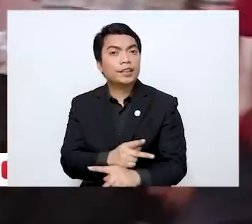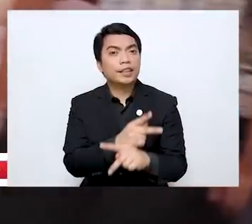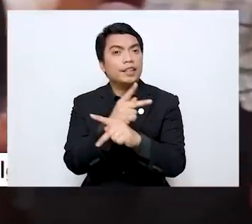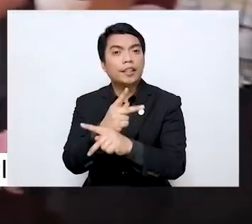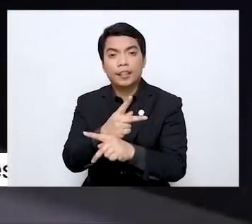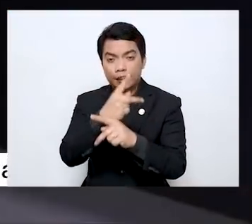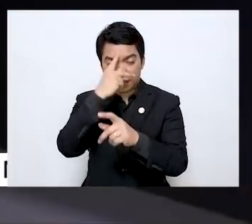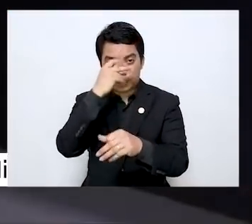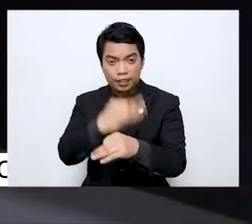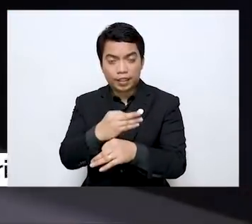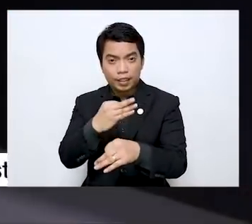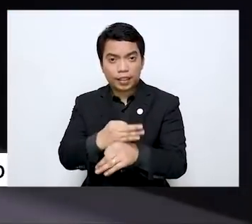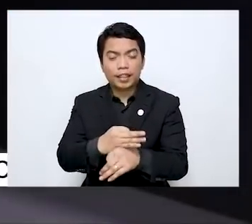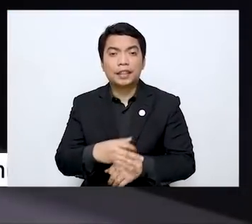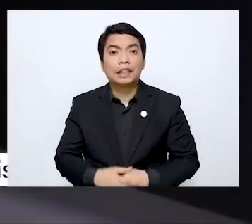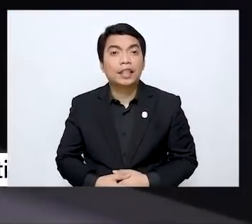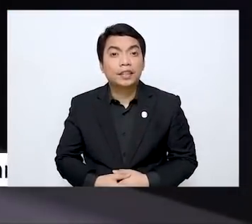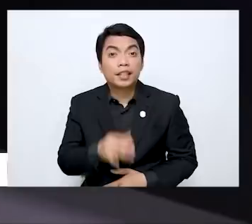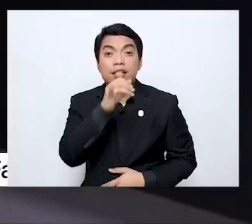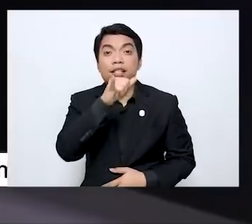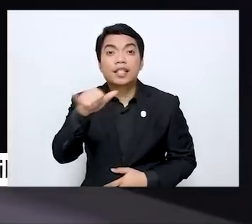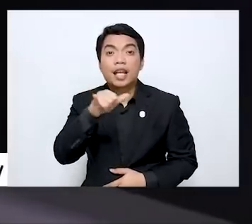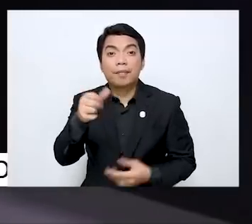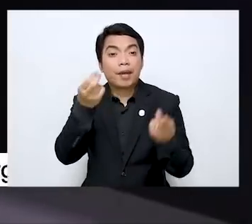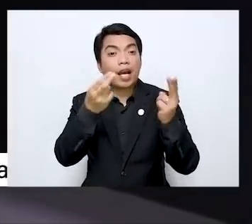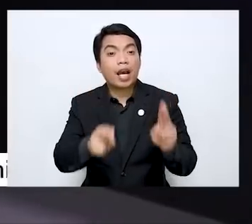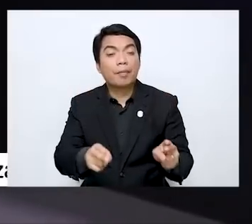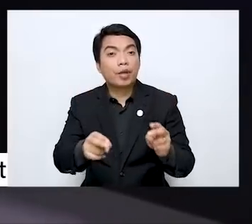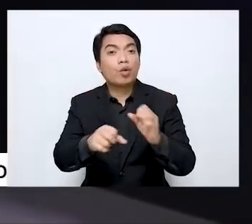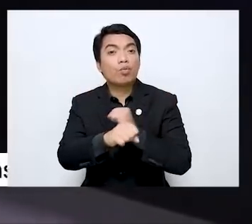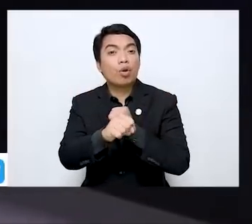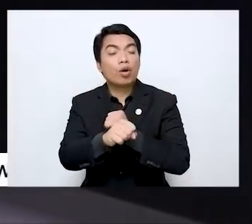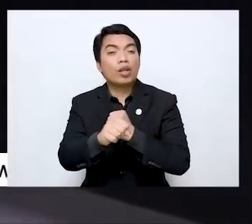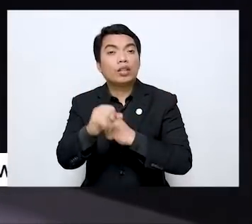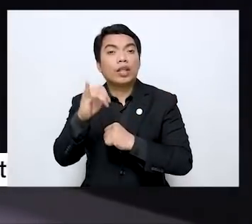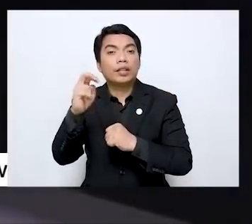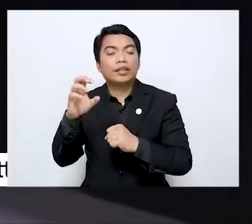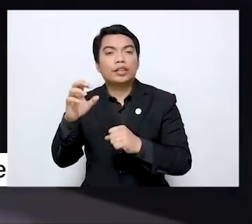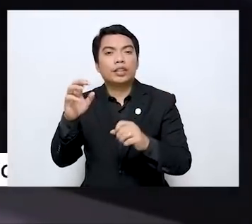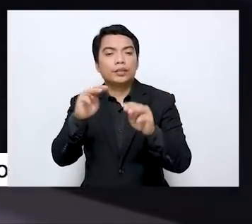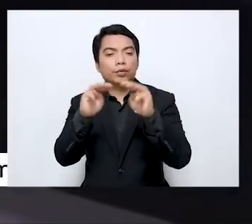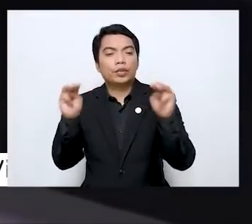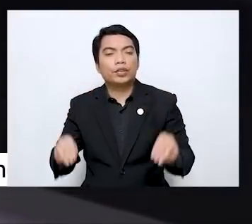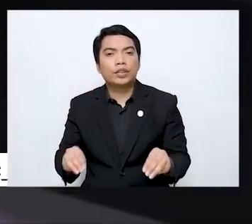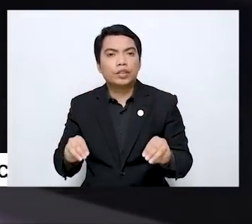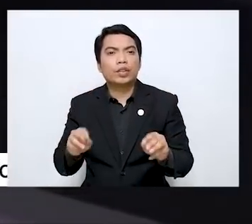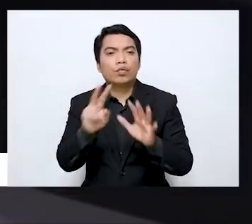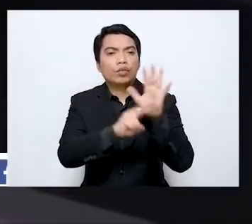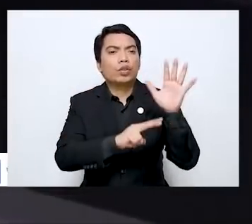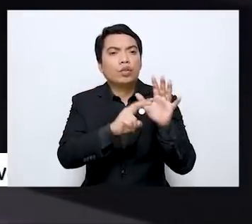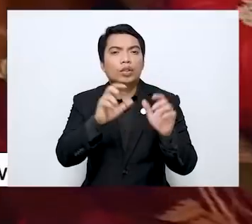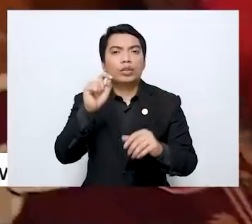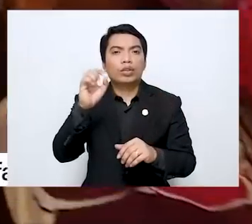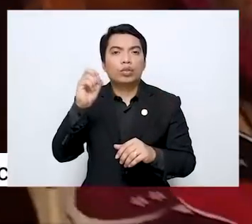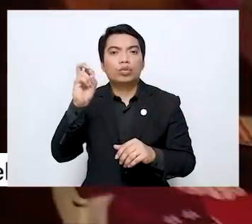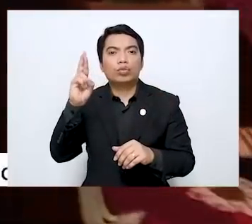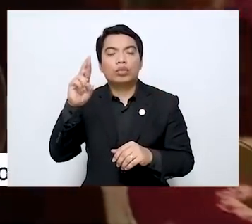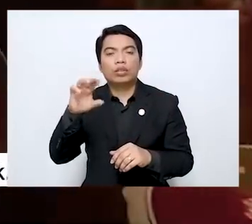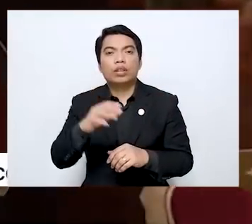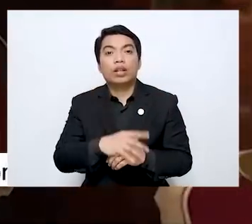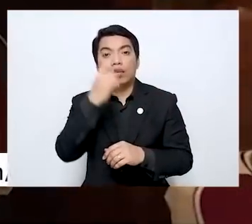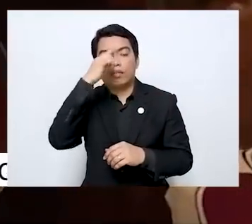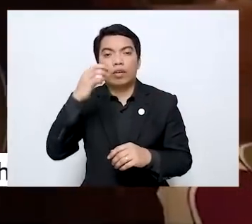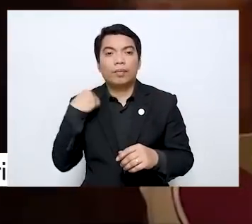kanilang pananampalataya. Gaya na lamang ng inilunsad na INC Museum Virtual Tour para sa mga kabilang